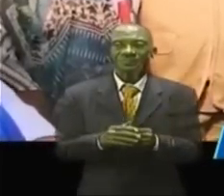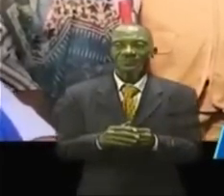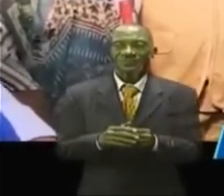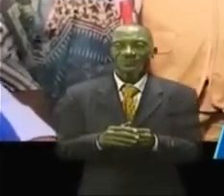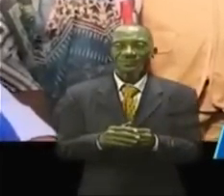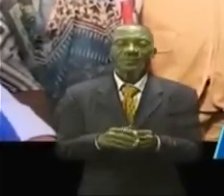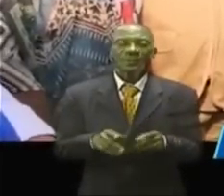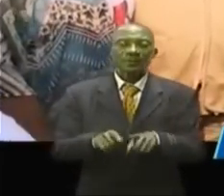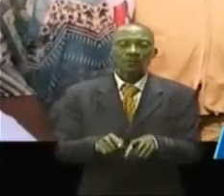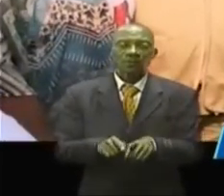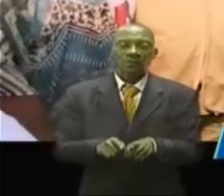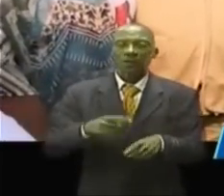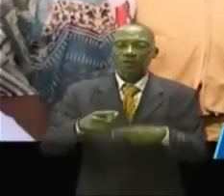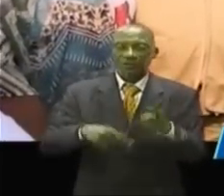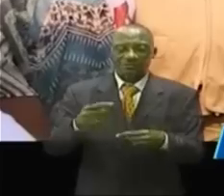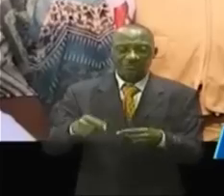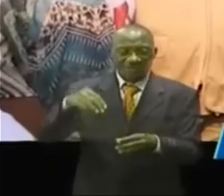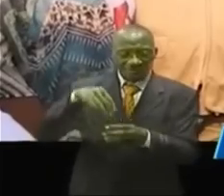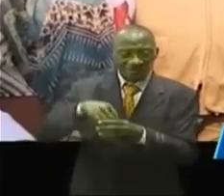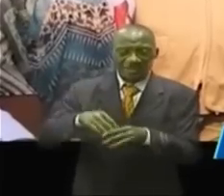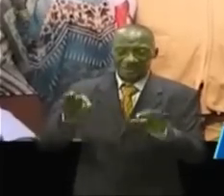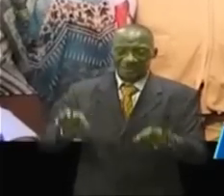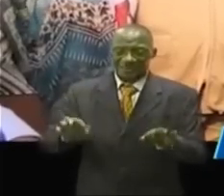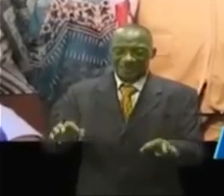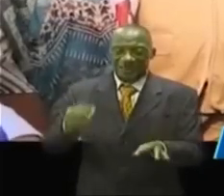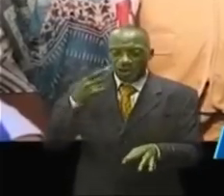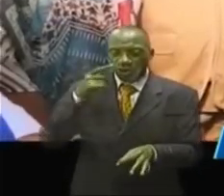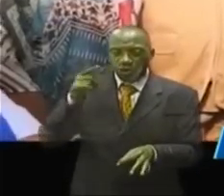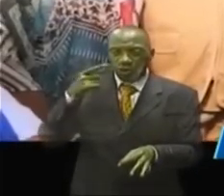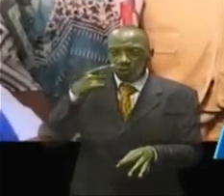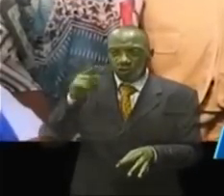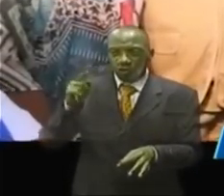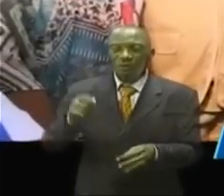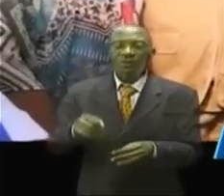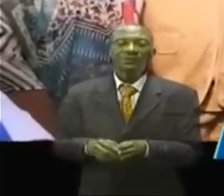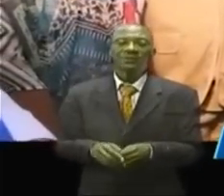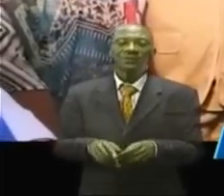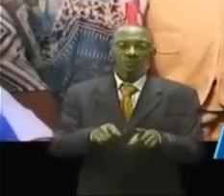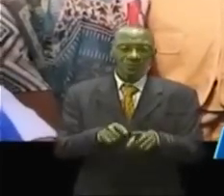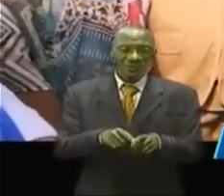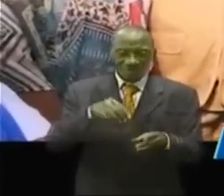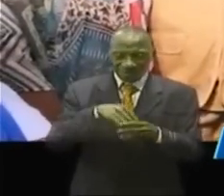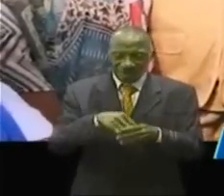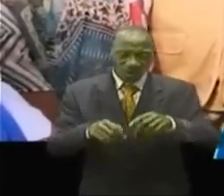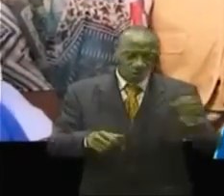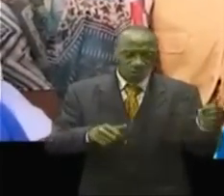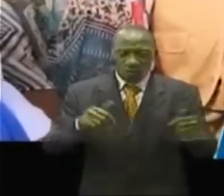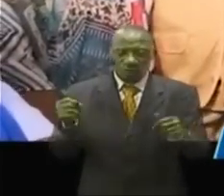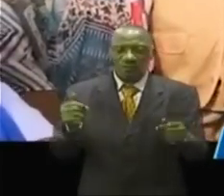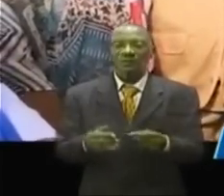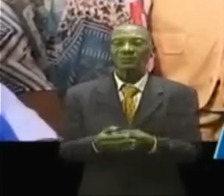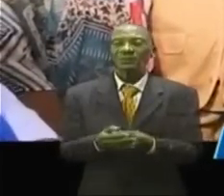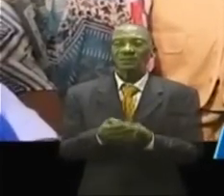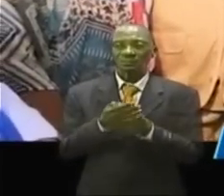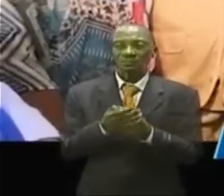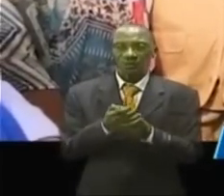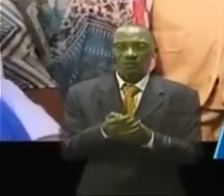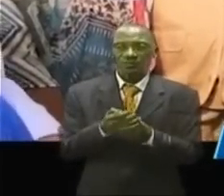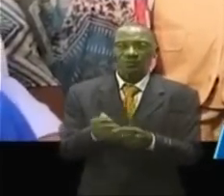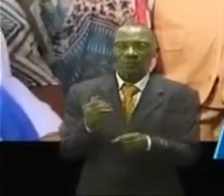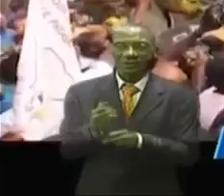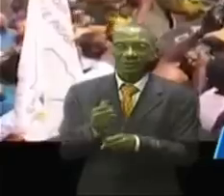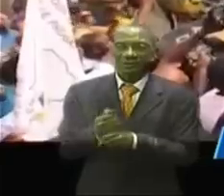ici de Terre Jaune, nous commençons aujourd'hui au niveau de BAT et bientôt nous allons aussi lancer les travaux